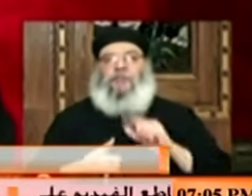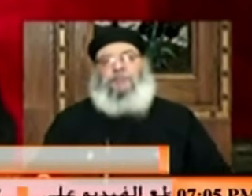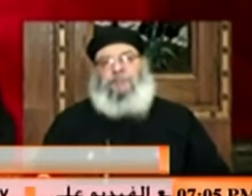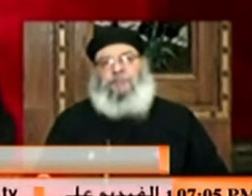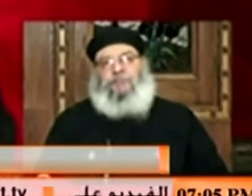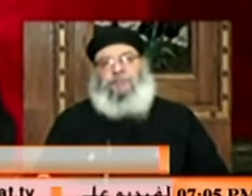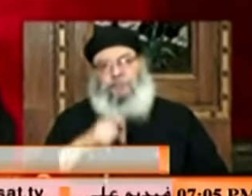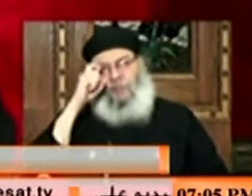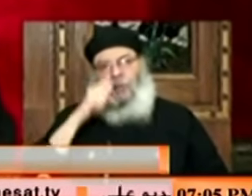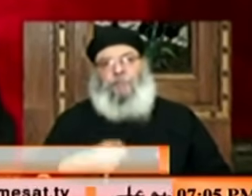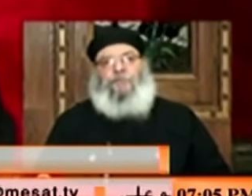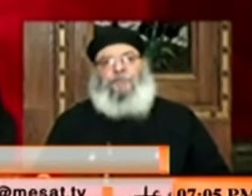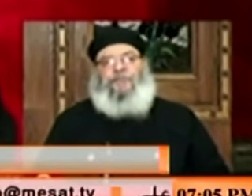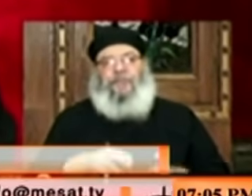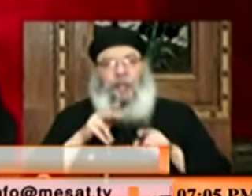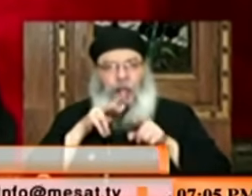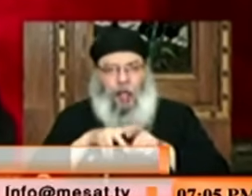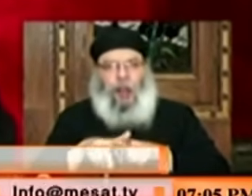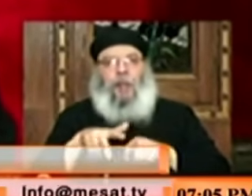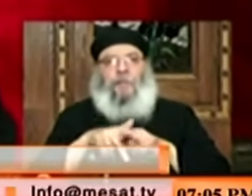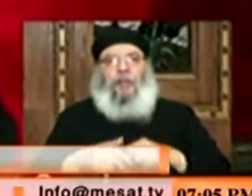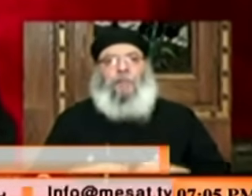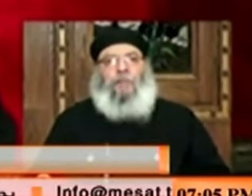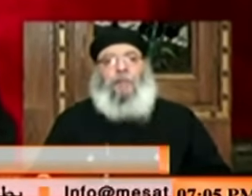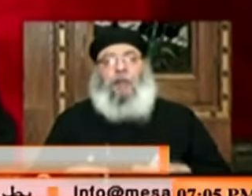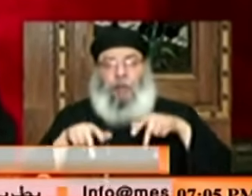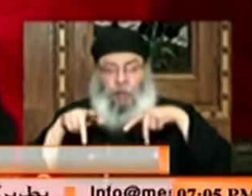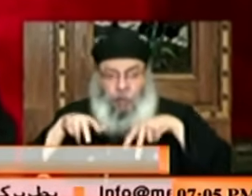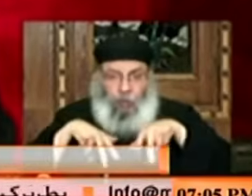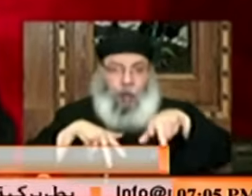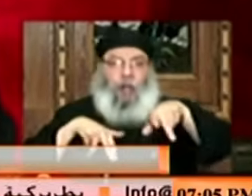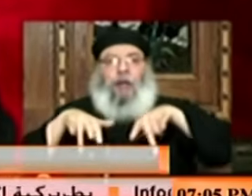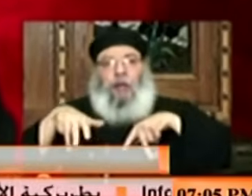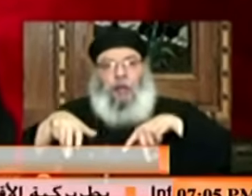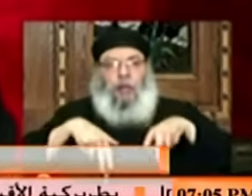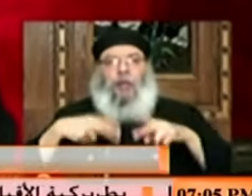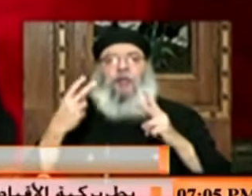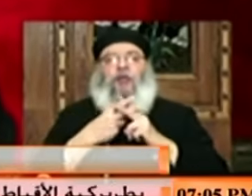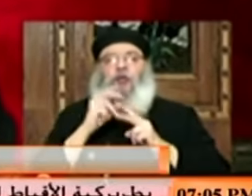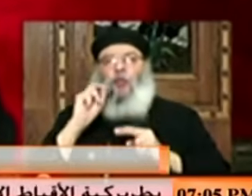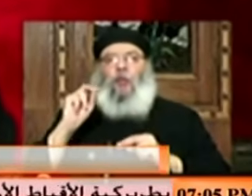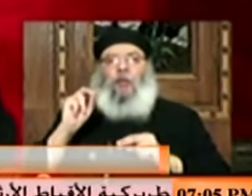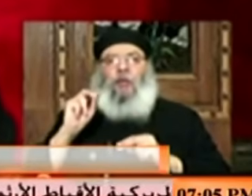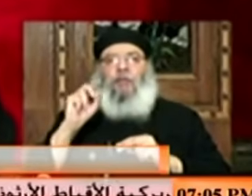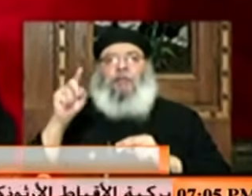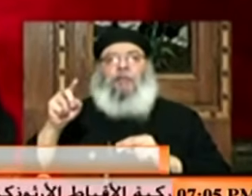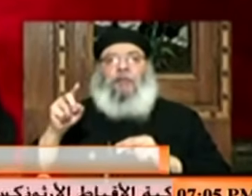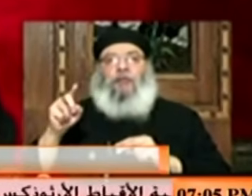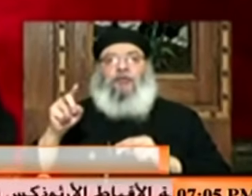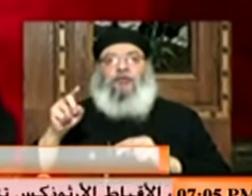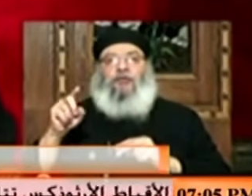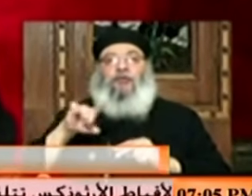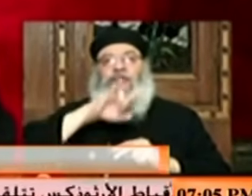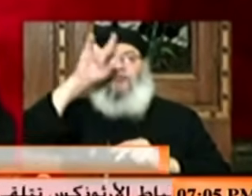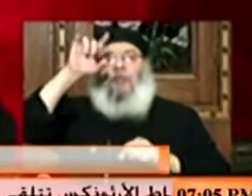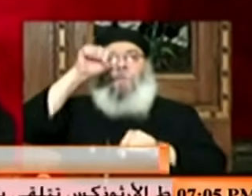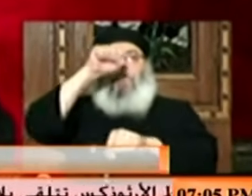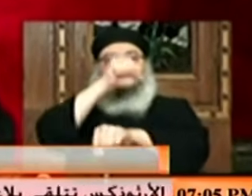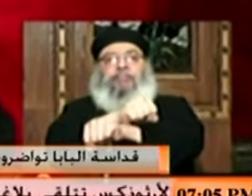طولها مقدار الالم رايحه وجايه فس الناس والناس يقولوا عليها دي ربطها